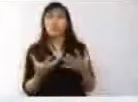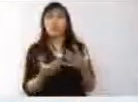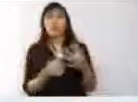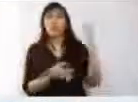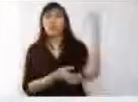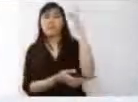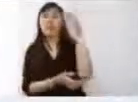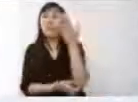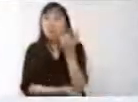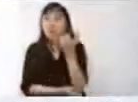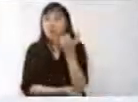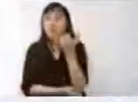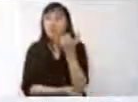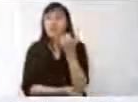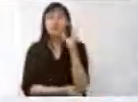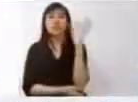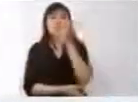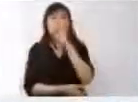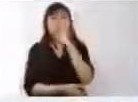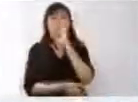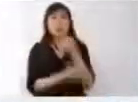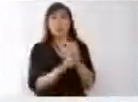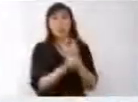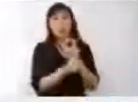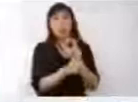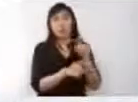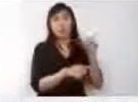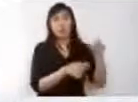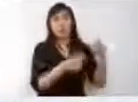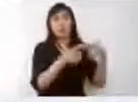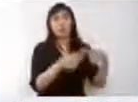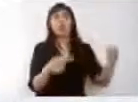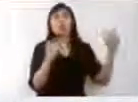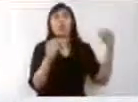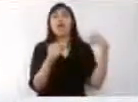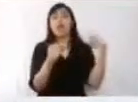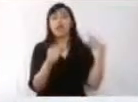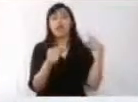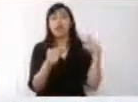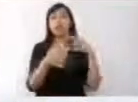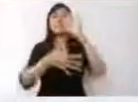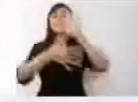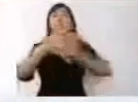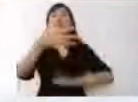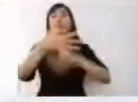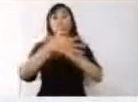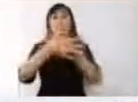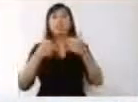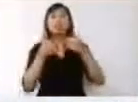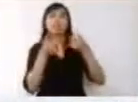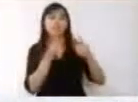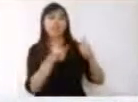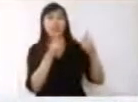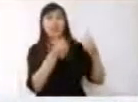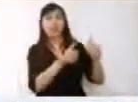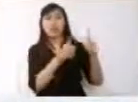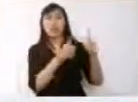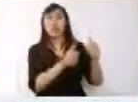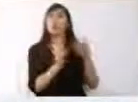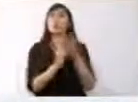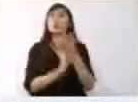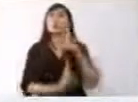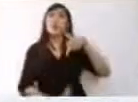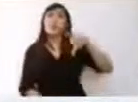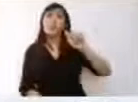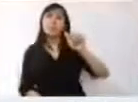dahil hindi pa rin po normal, back to normal yung operations, unti-unti lang po tayo nagkakaroon ng return